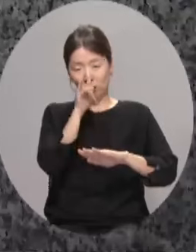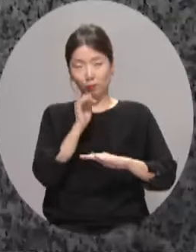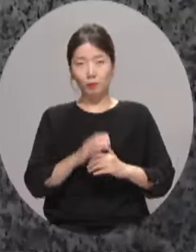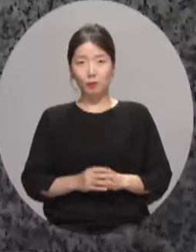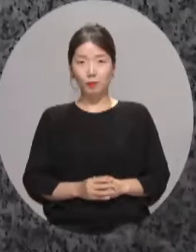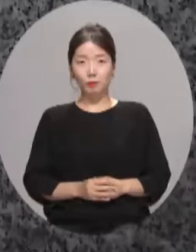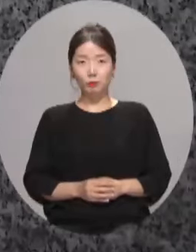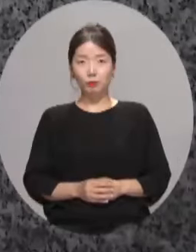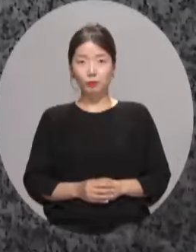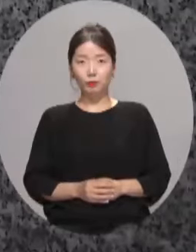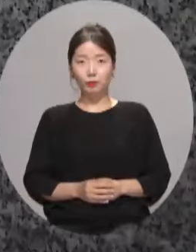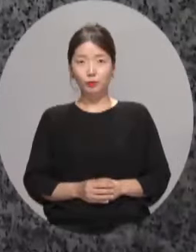MBC 뉴스 박혜진입니다